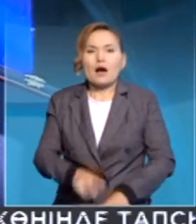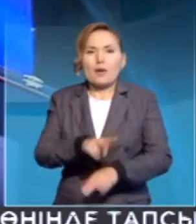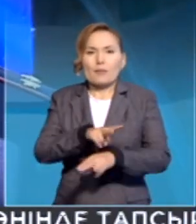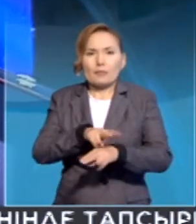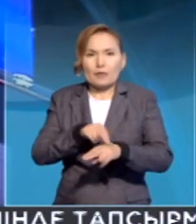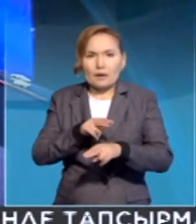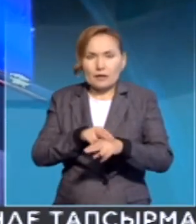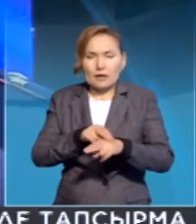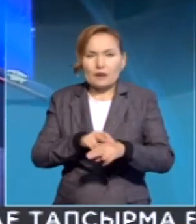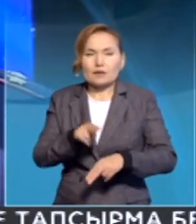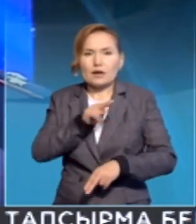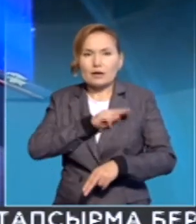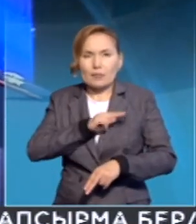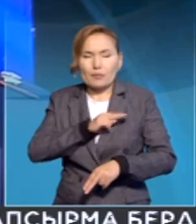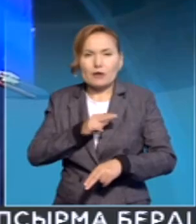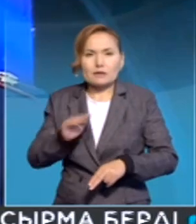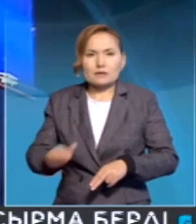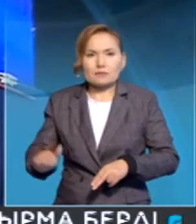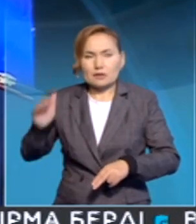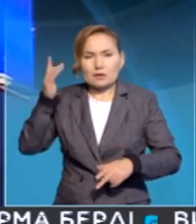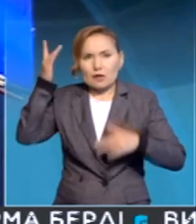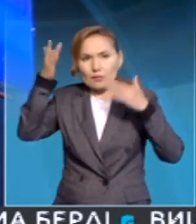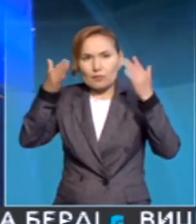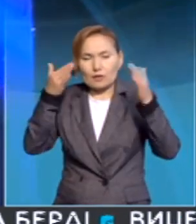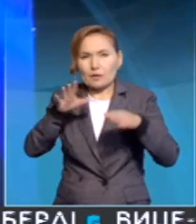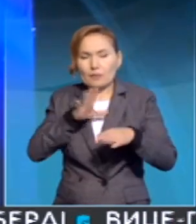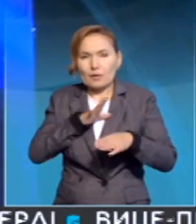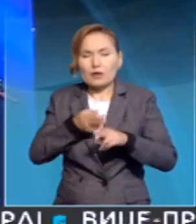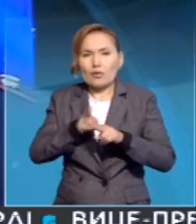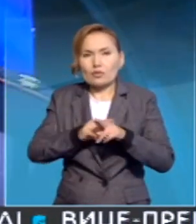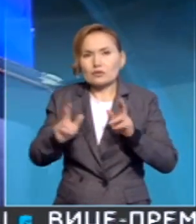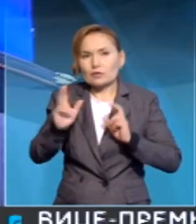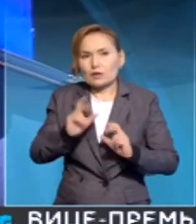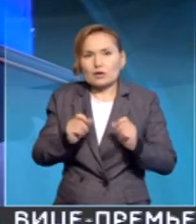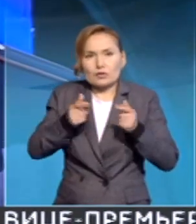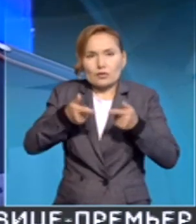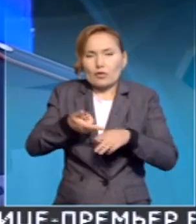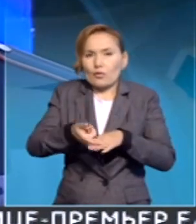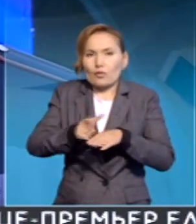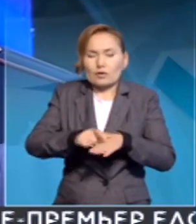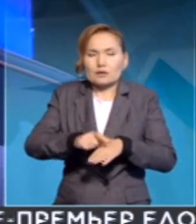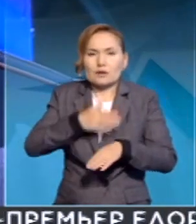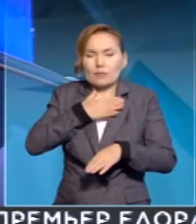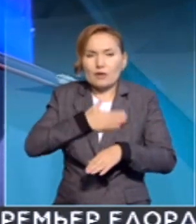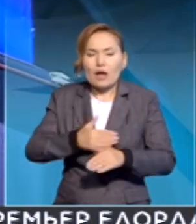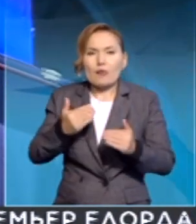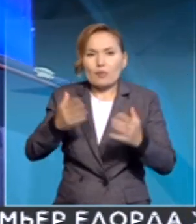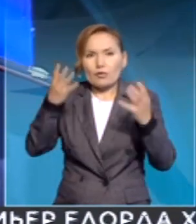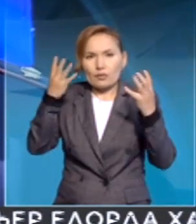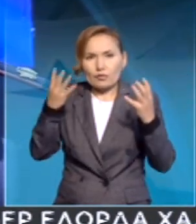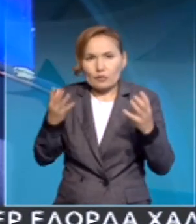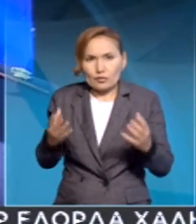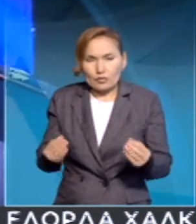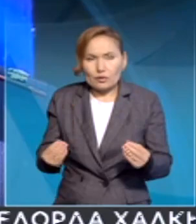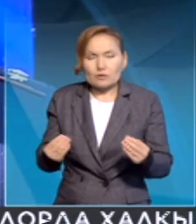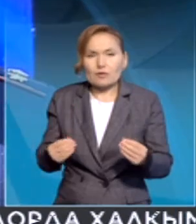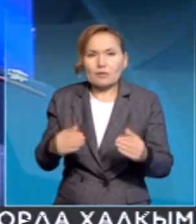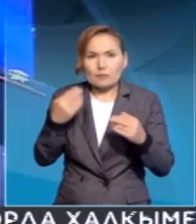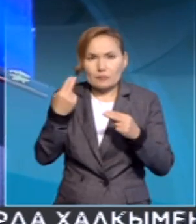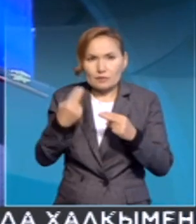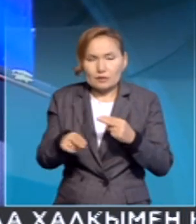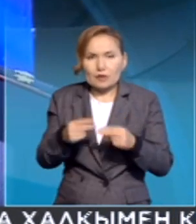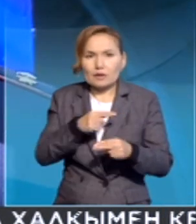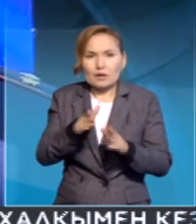бала кезімнен арман еді. Осы оқуға түскенім өте қуаныштымын. Ал бүгін күнге жетіп,